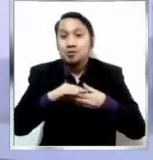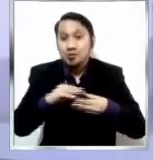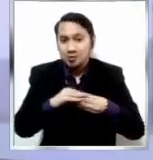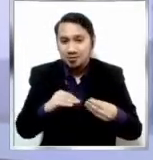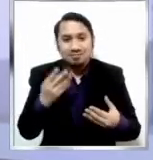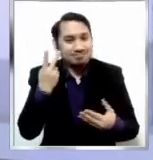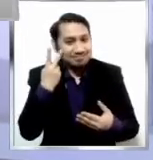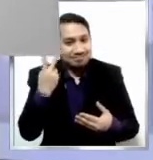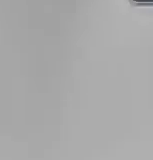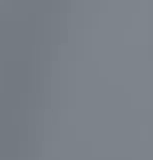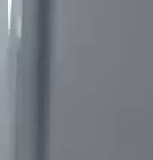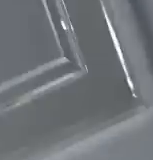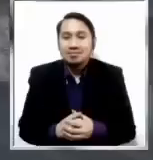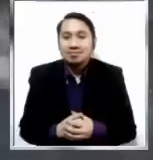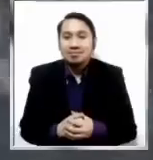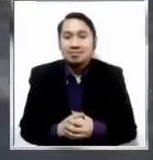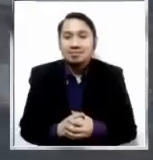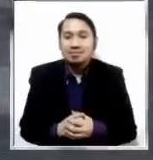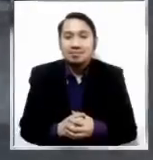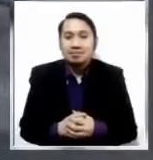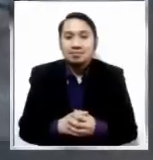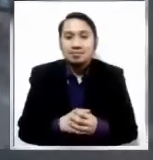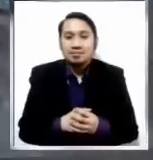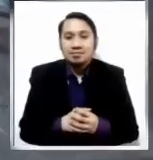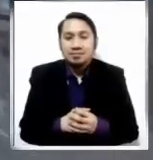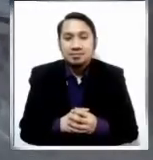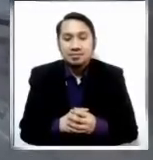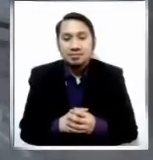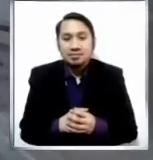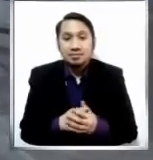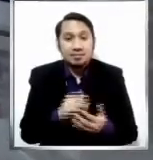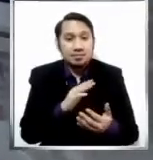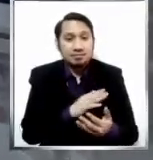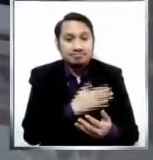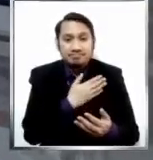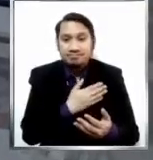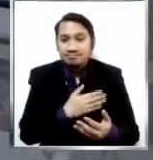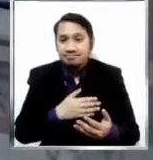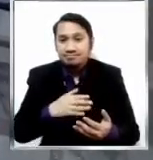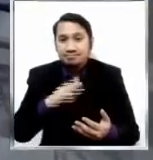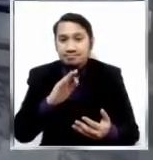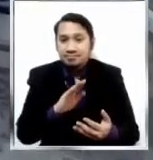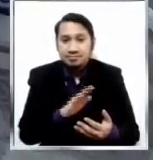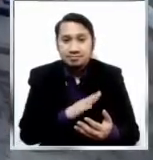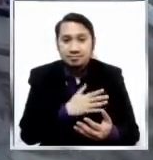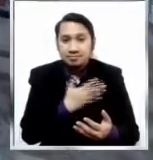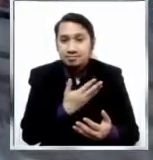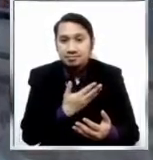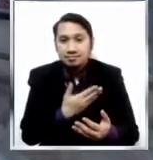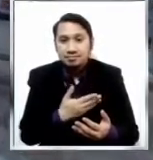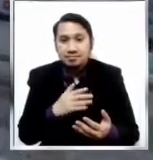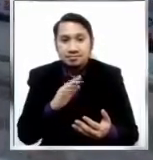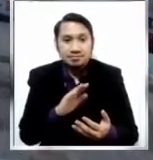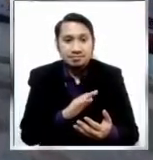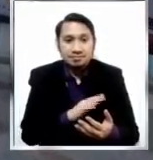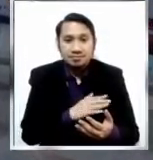Tima. Isang bayan, tayo'y ahon, walang maiiwan sa